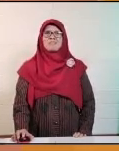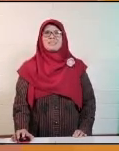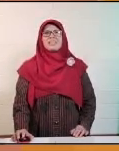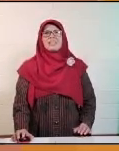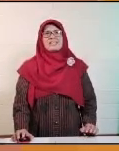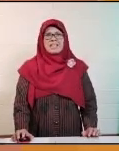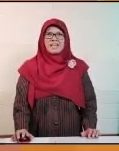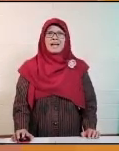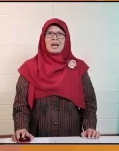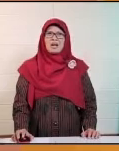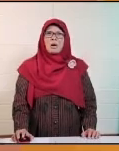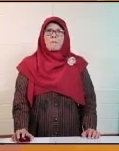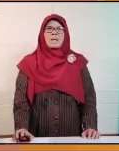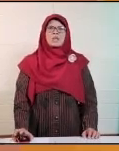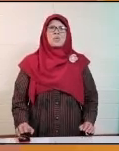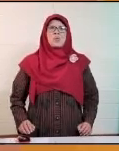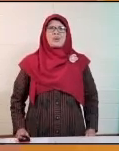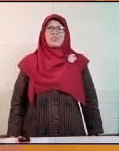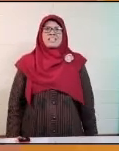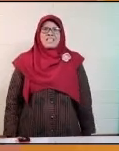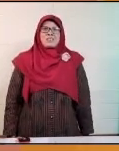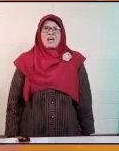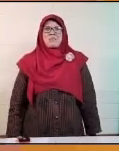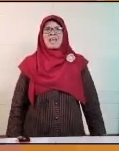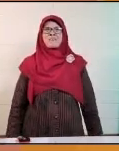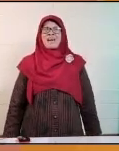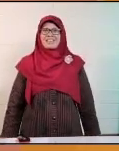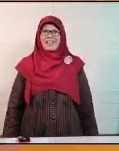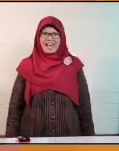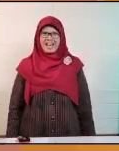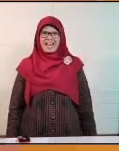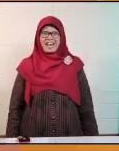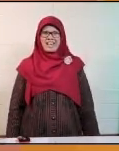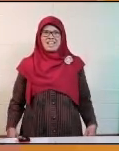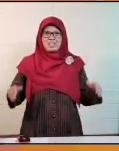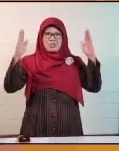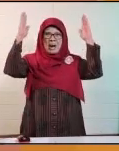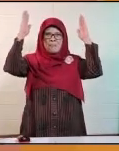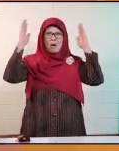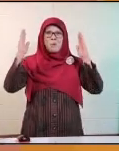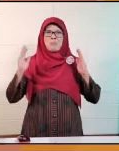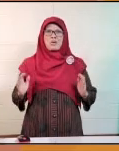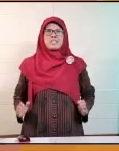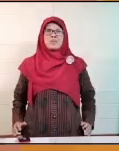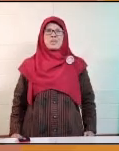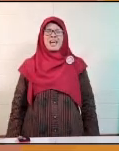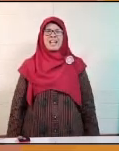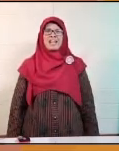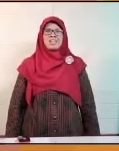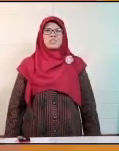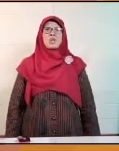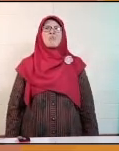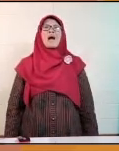cirinya cirinya pertumbuhan fisik sudah mulai matang sudah proporsional